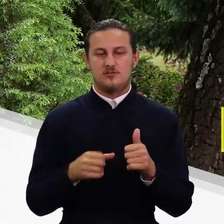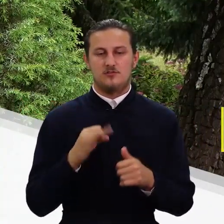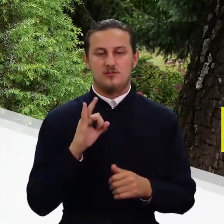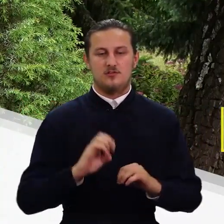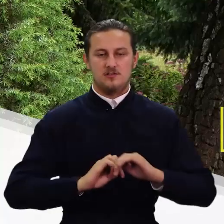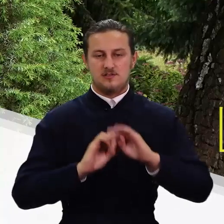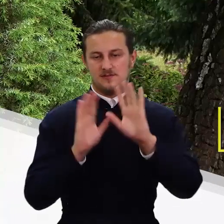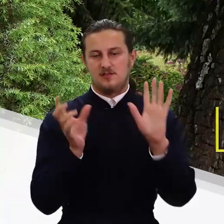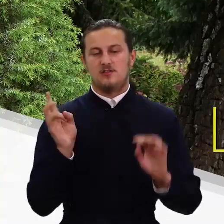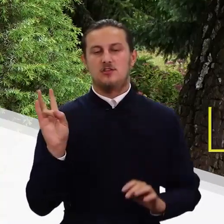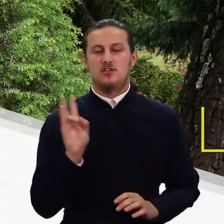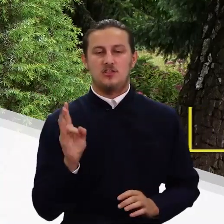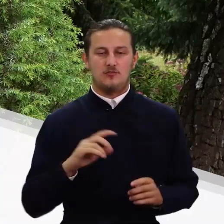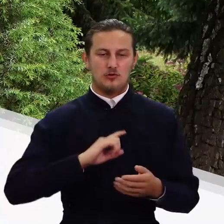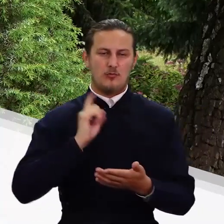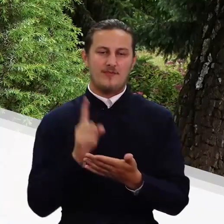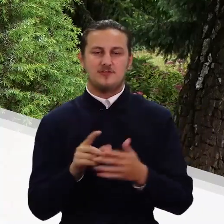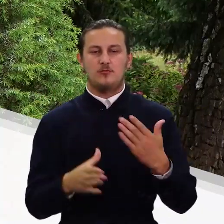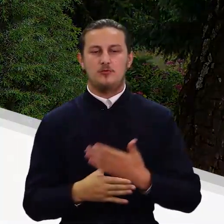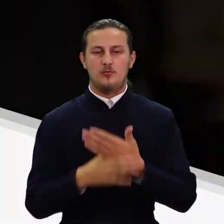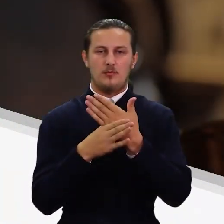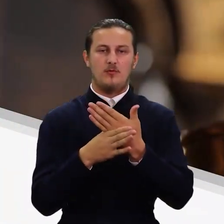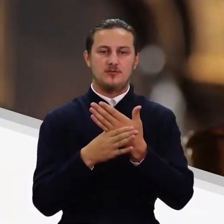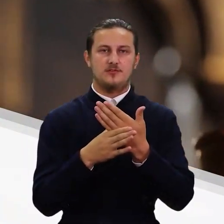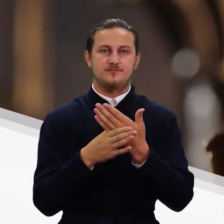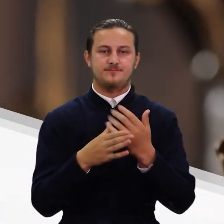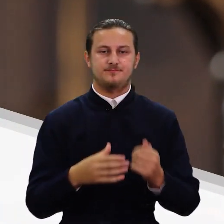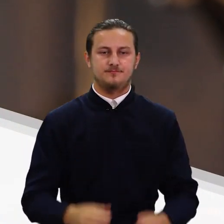допоможе. Повірте, такі випадки вже є навіть у нашій єпархії.